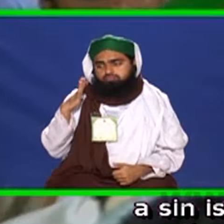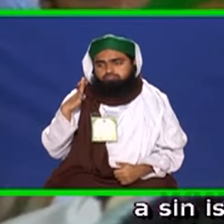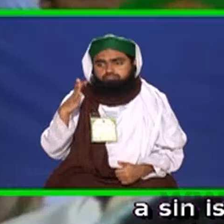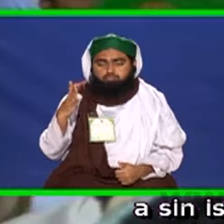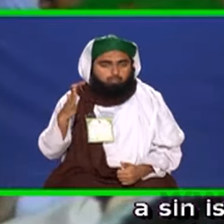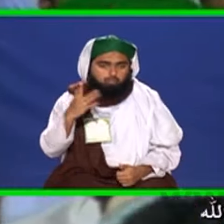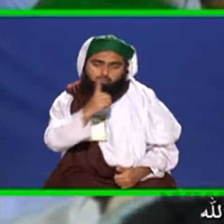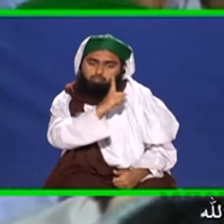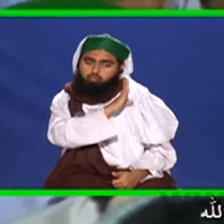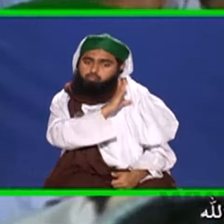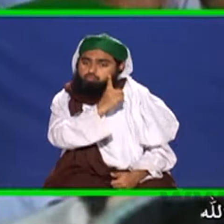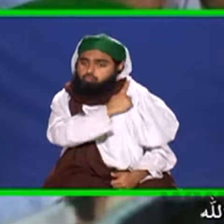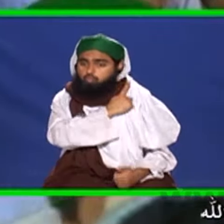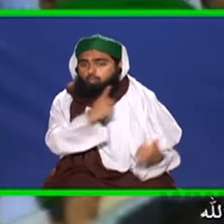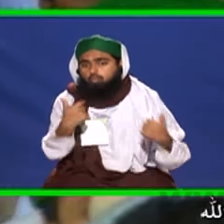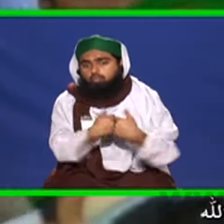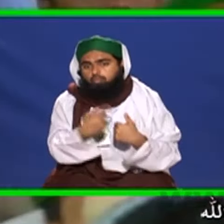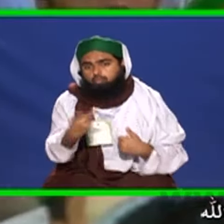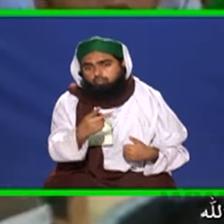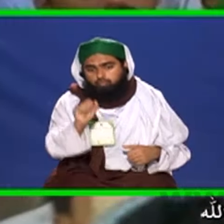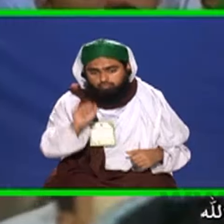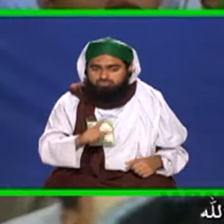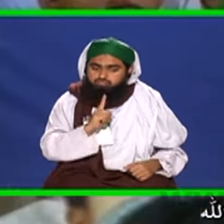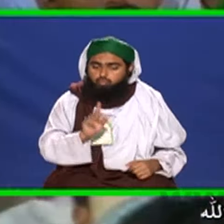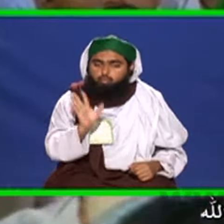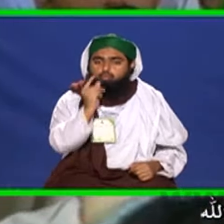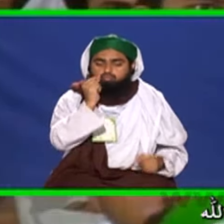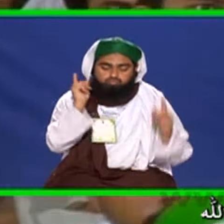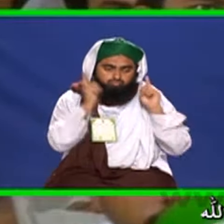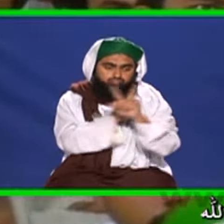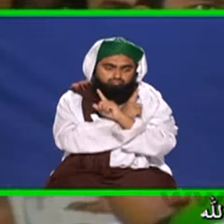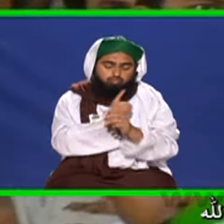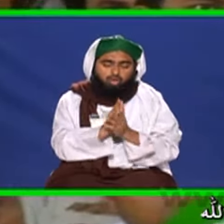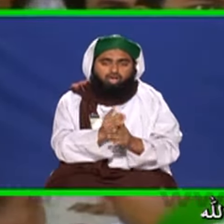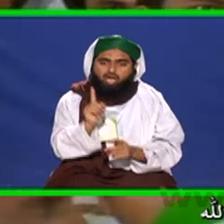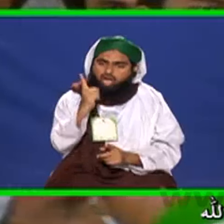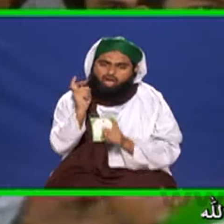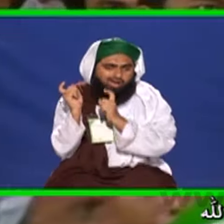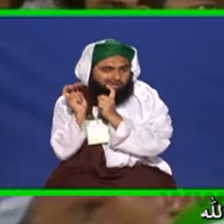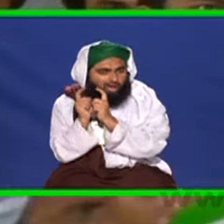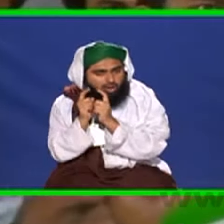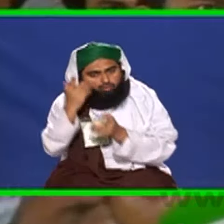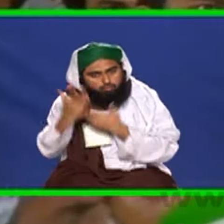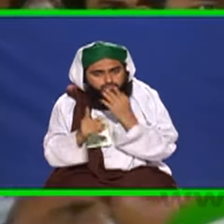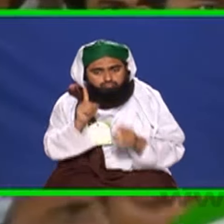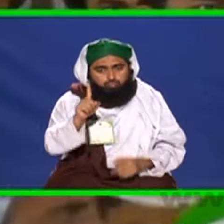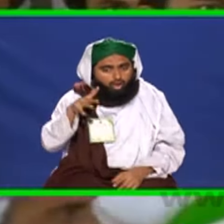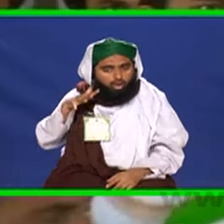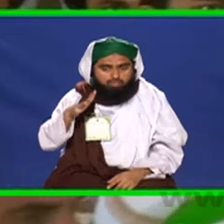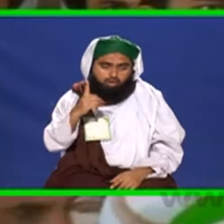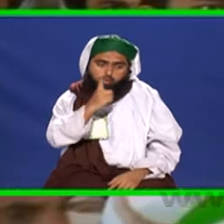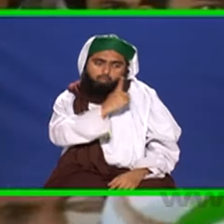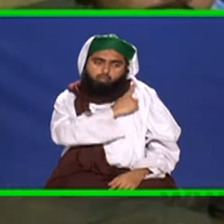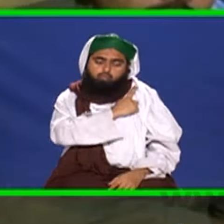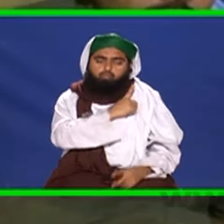گناہ بھی ہے. اگر معاذ اللہ حرم شریف میں ایک بار کسی کی غیبت کی تو گویا لاکھ بار غیبت